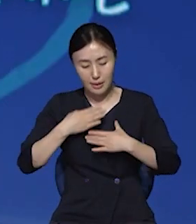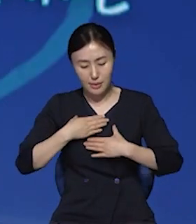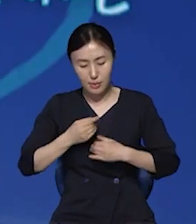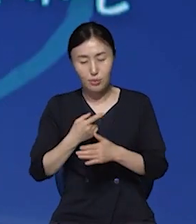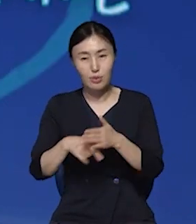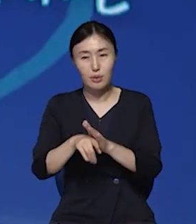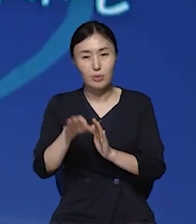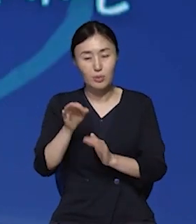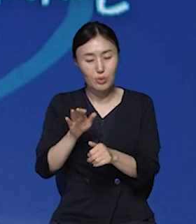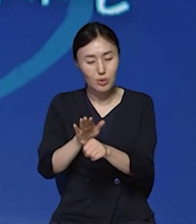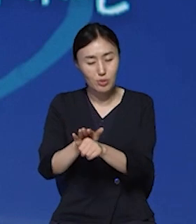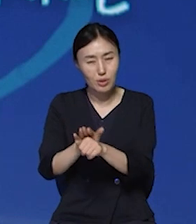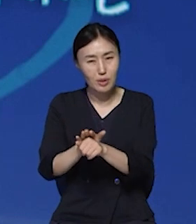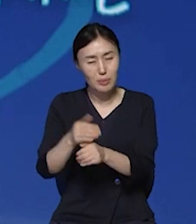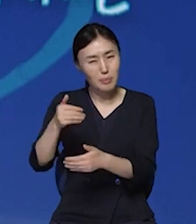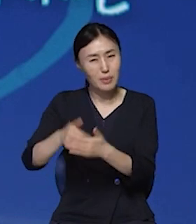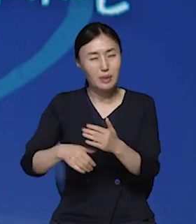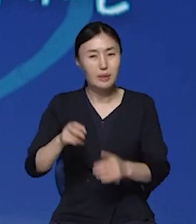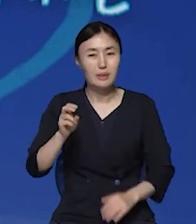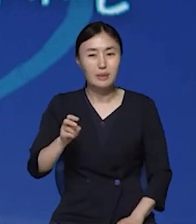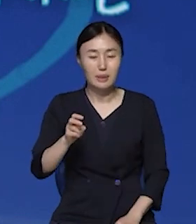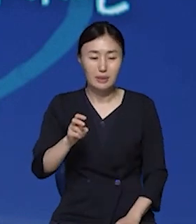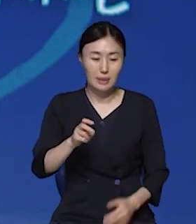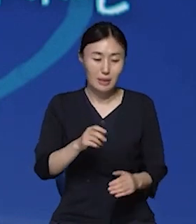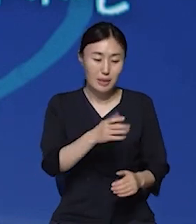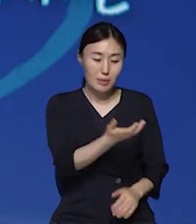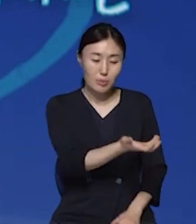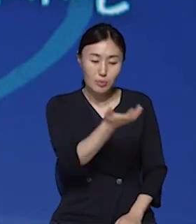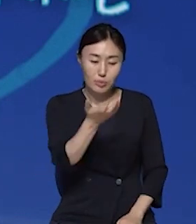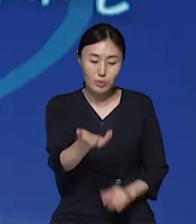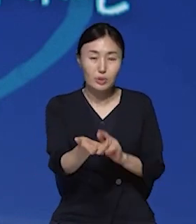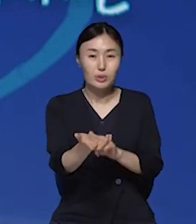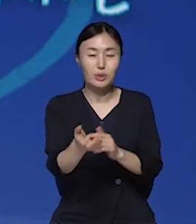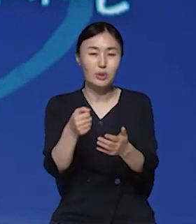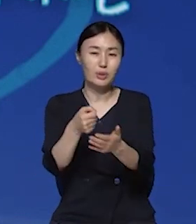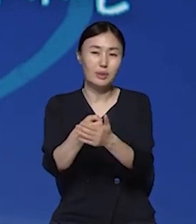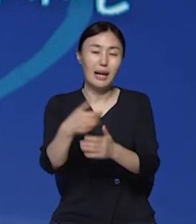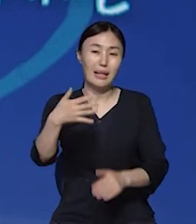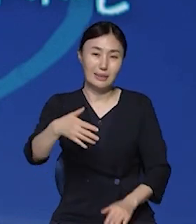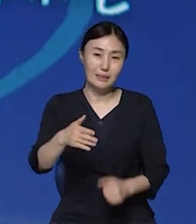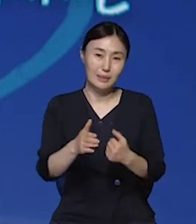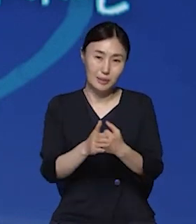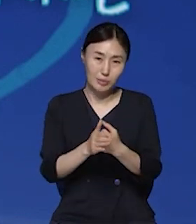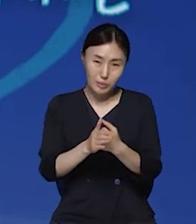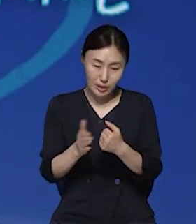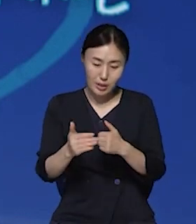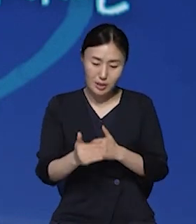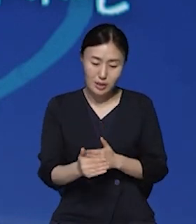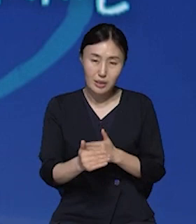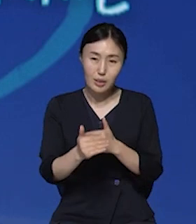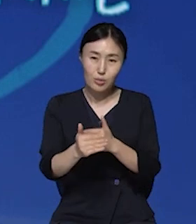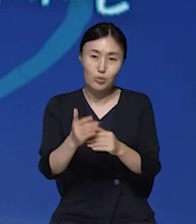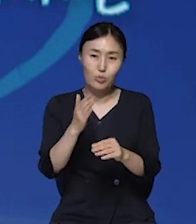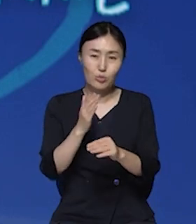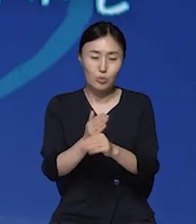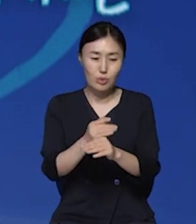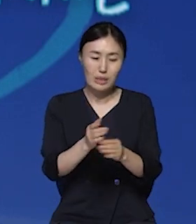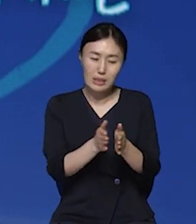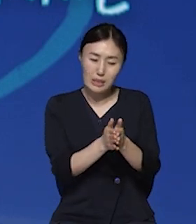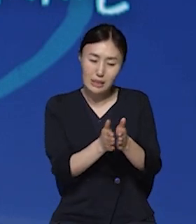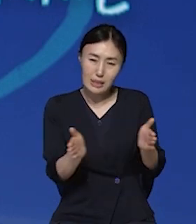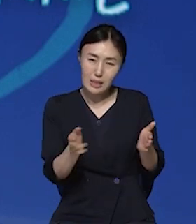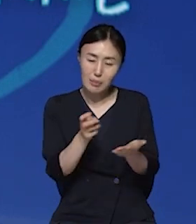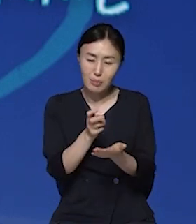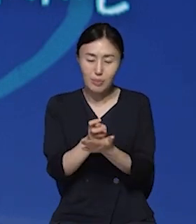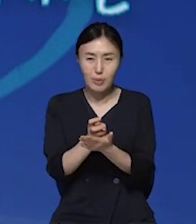않을 것으로 보입니다. 아직 이전지가 결정되지 않았기 때문이라는 설명인데 진행 과정에서 또 시행령 개정을 해야